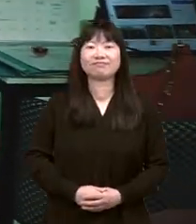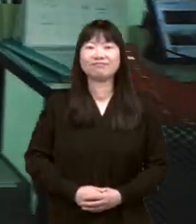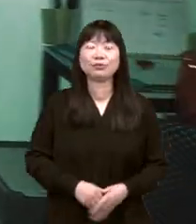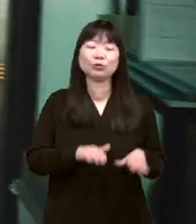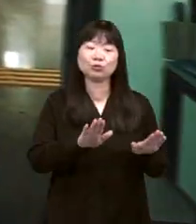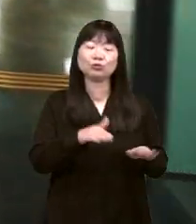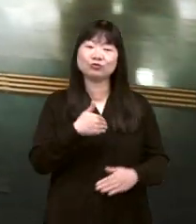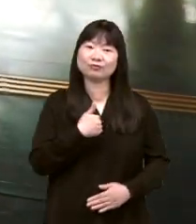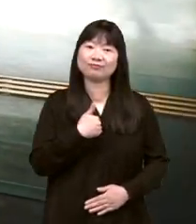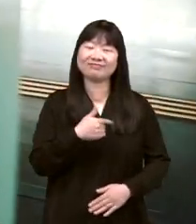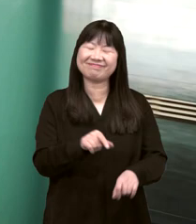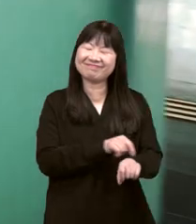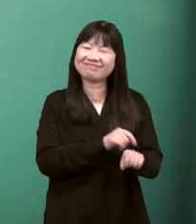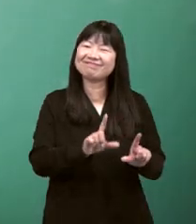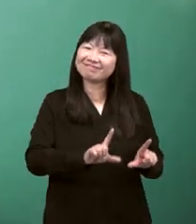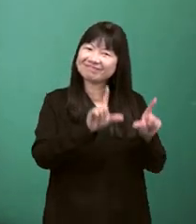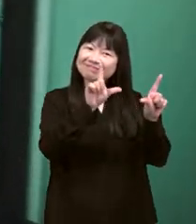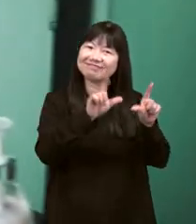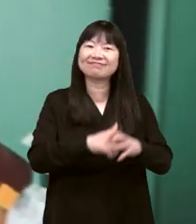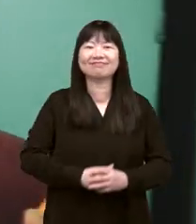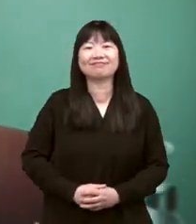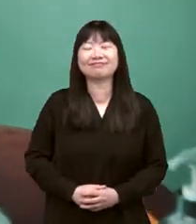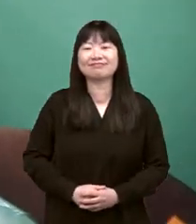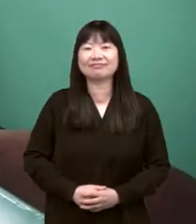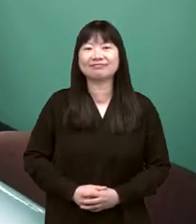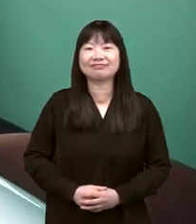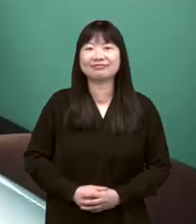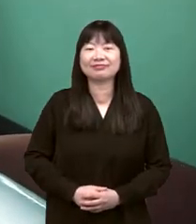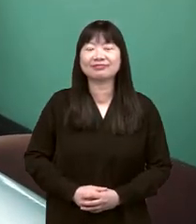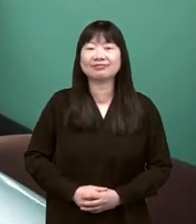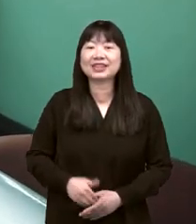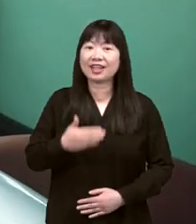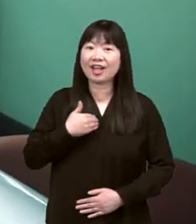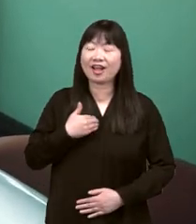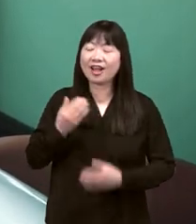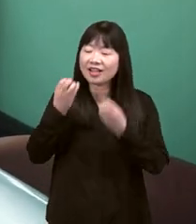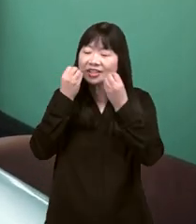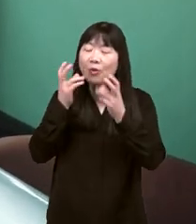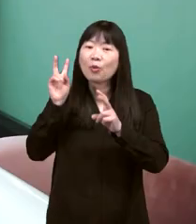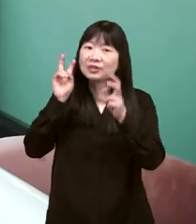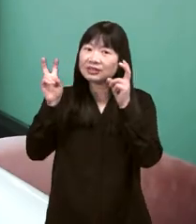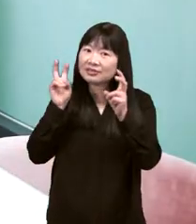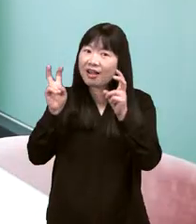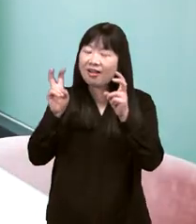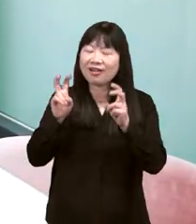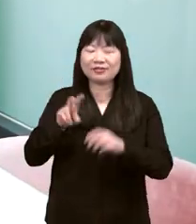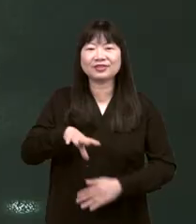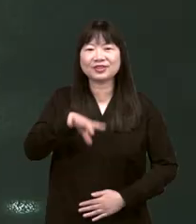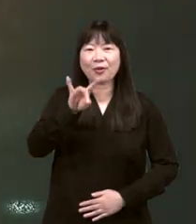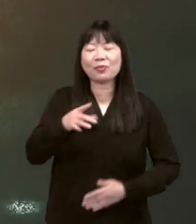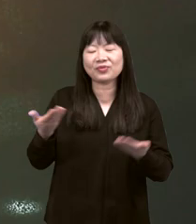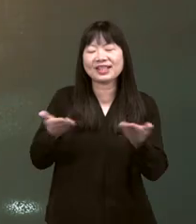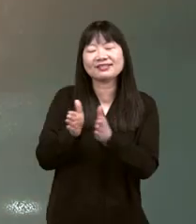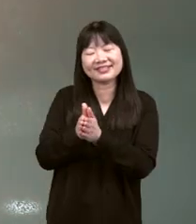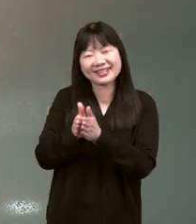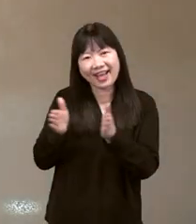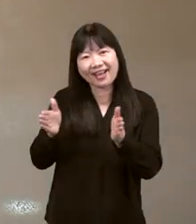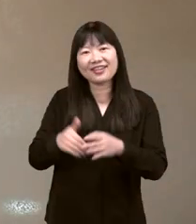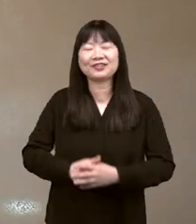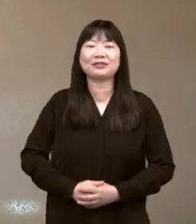오늘은 저에게 아주 특별한 날인데요. 바로 제가 새로운 직장으로 첫 출근을 하는